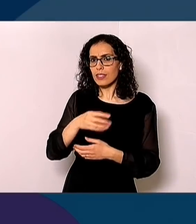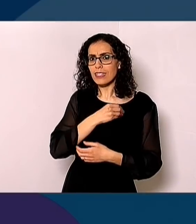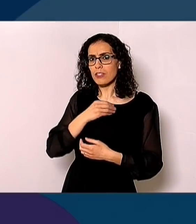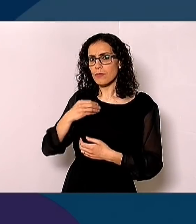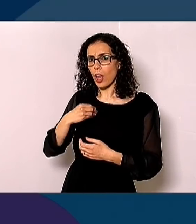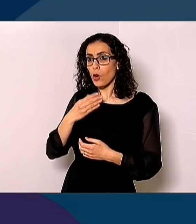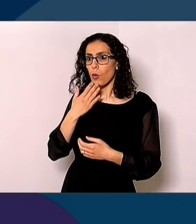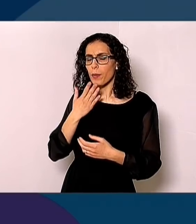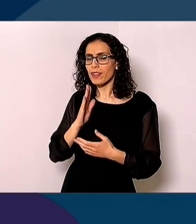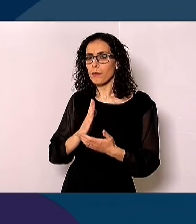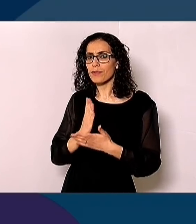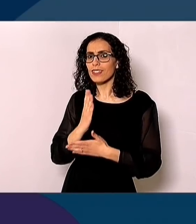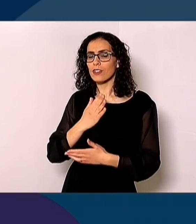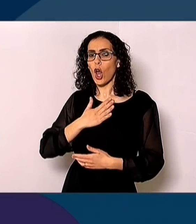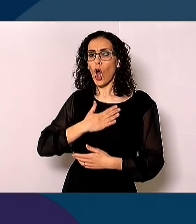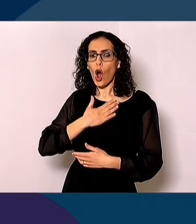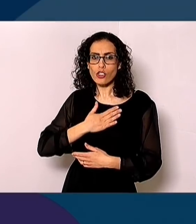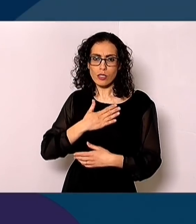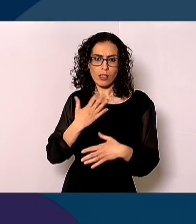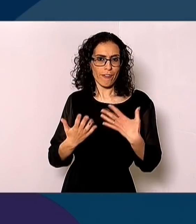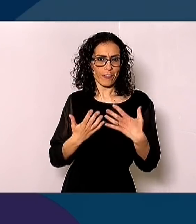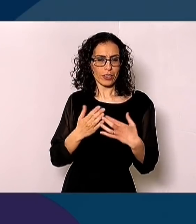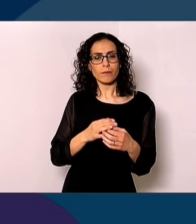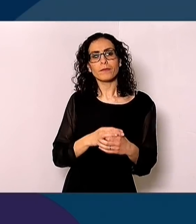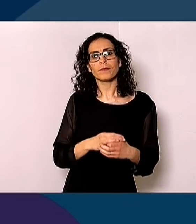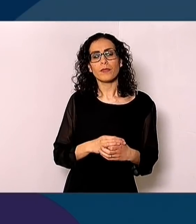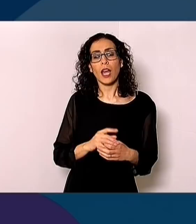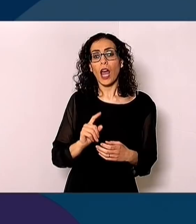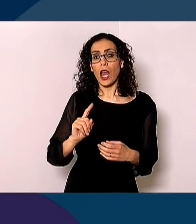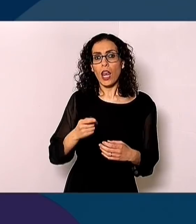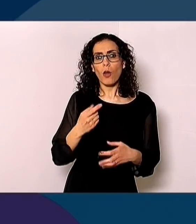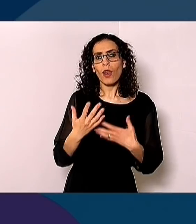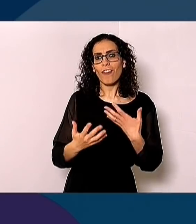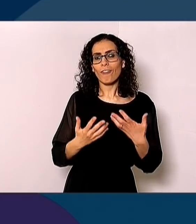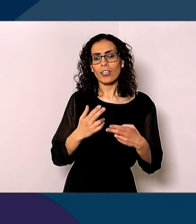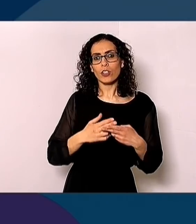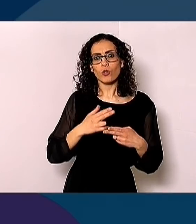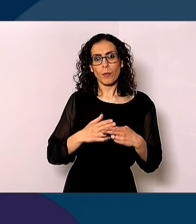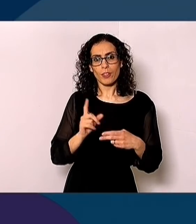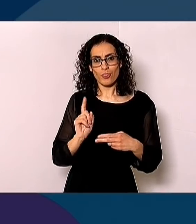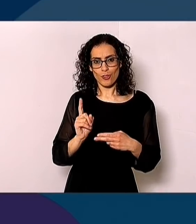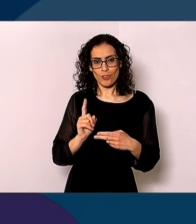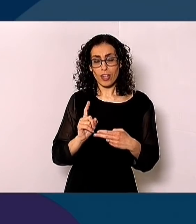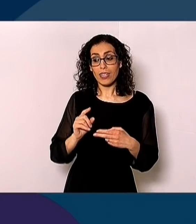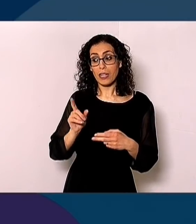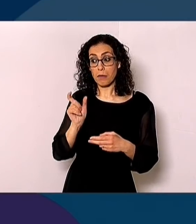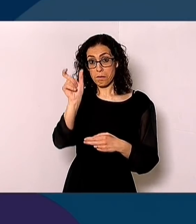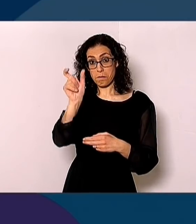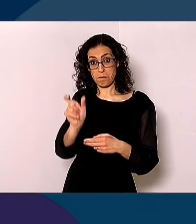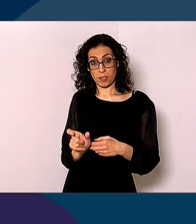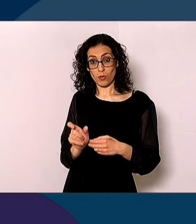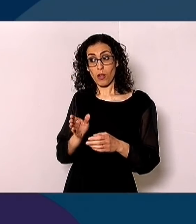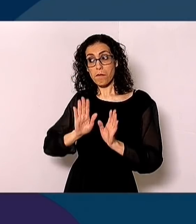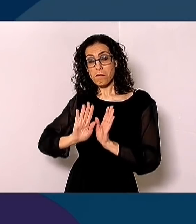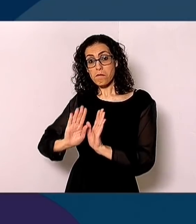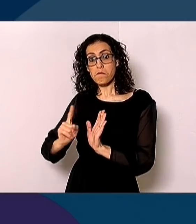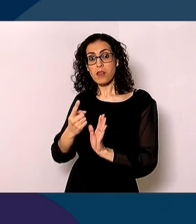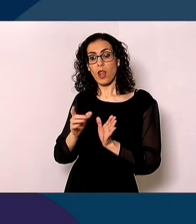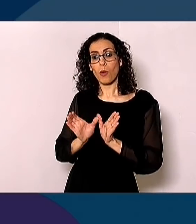u anke meta ħarġula s-sintomi, però aħna l-ewwel miżura li nkunu ħadna f'dan il-każ hija li l-pazjenta mill-ewwel